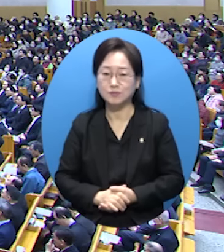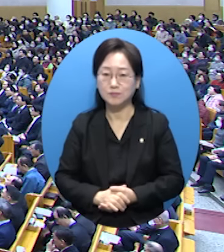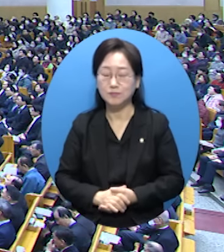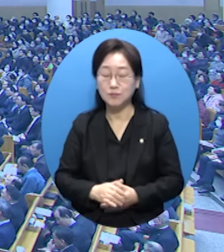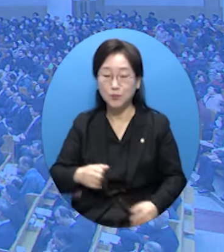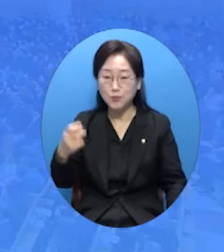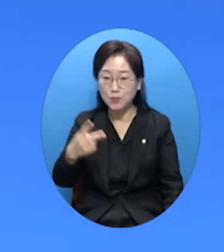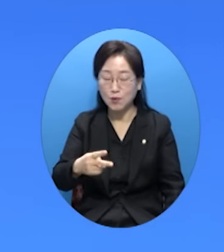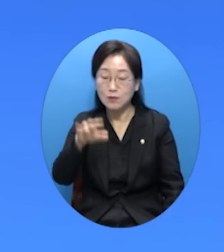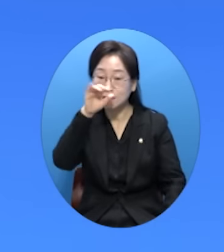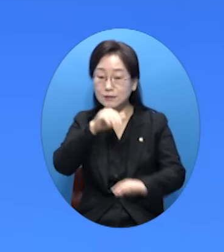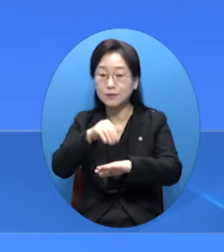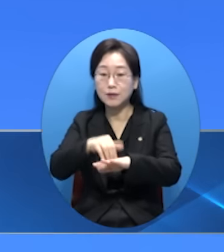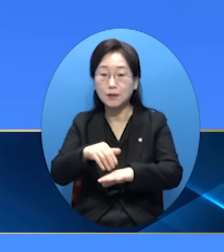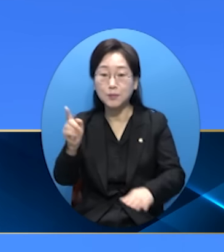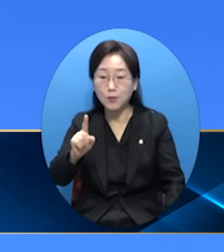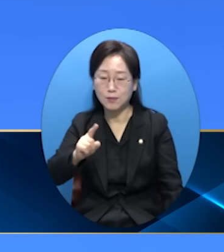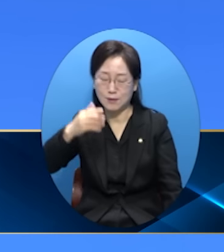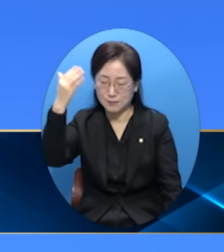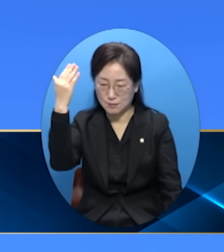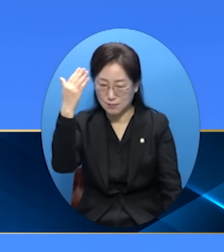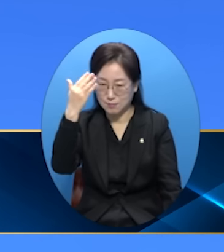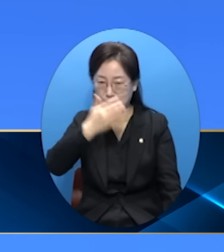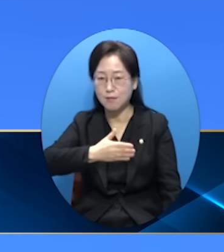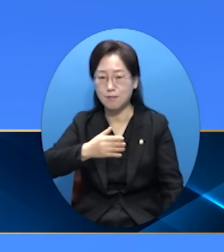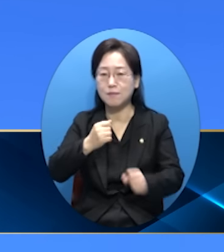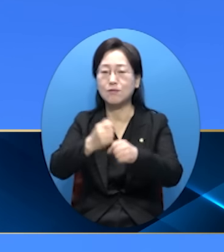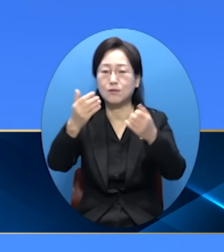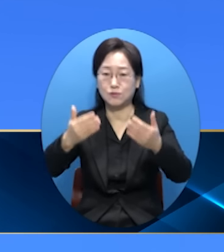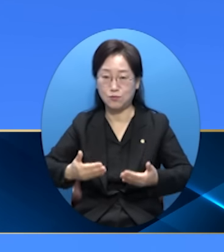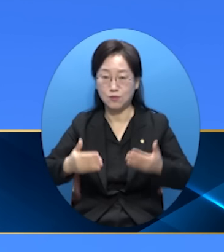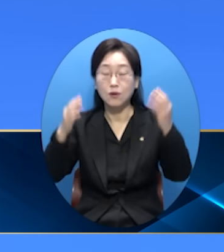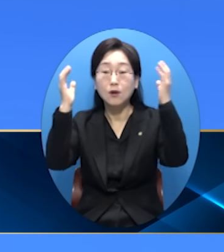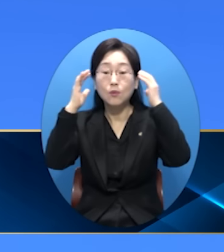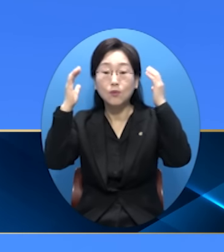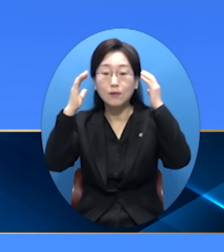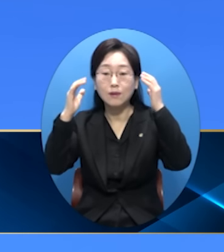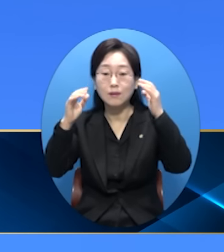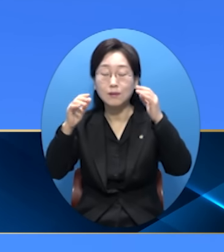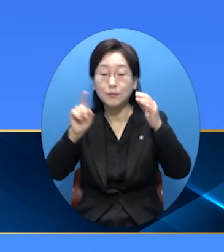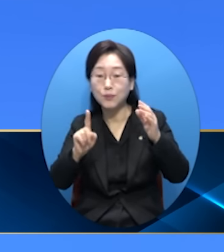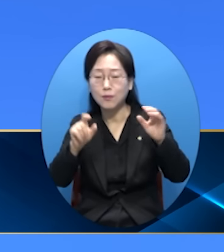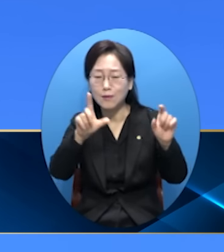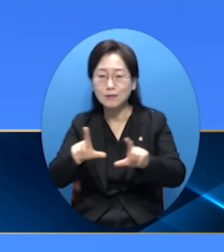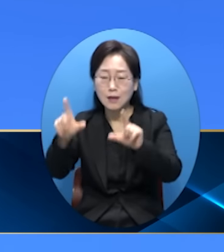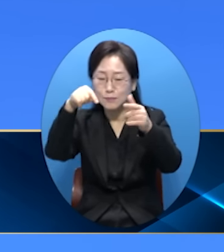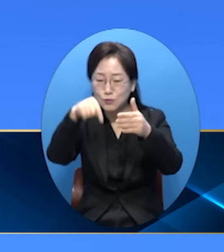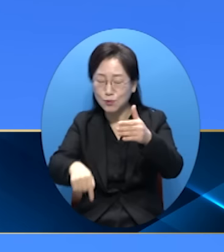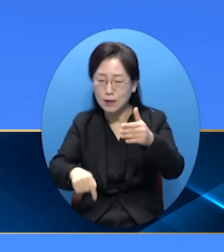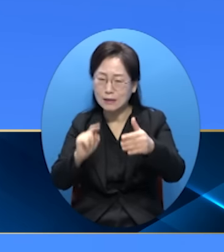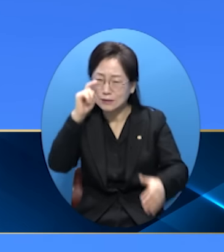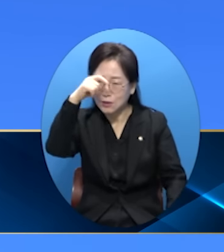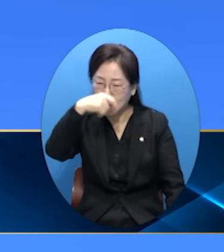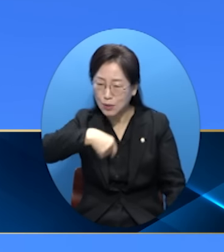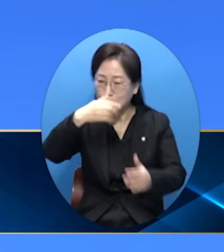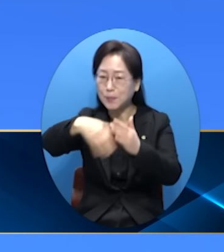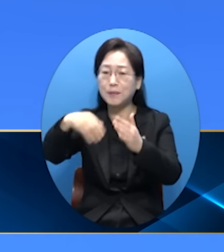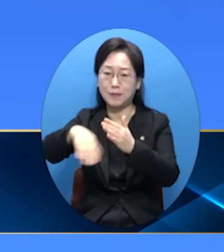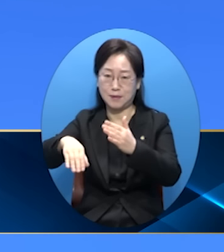나아가서 이 연단은 우리를 정결에 이르게 합니다. 이 고난은 우리의 삶에 불순물들을 제거합니다. 불순물들